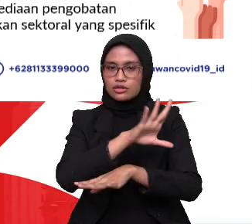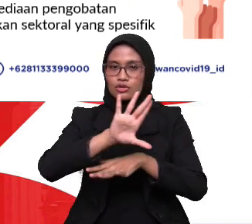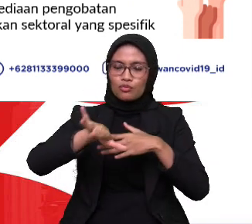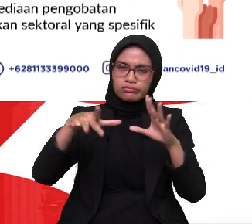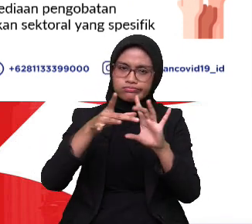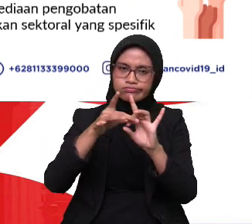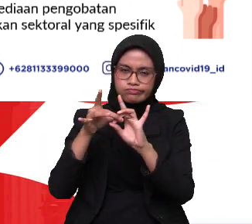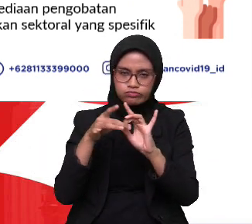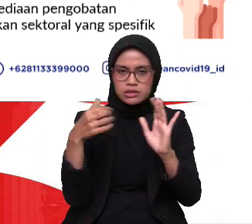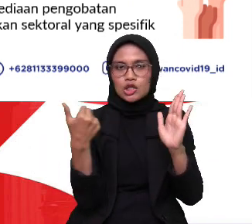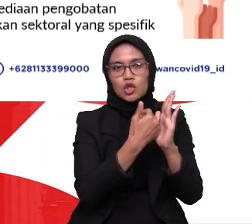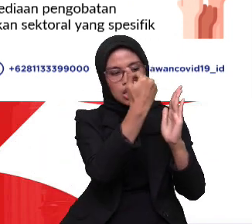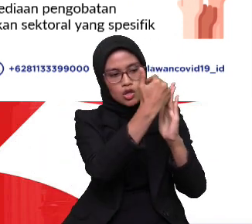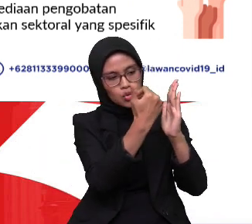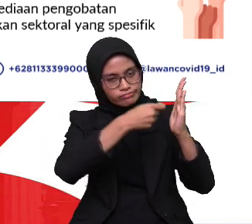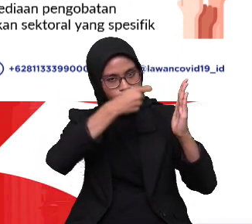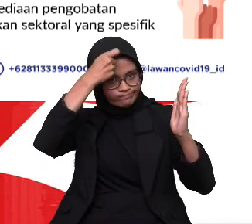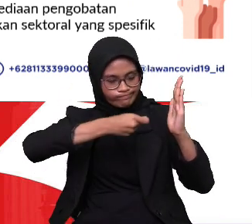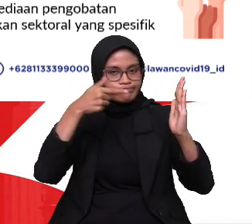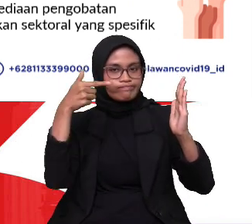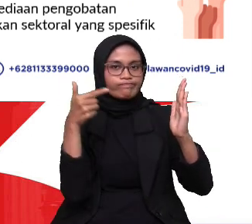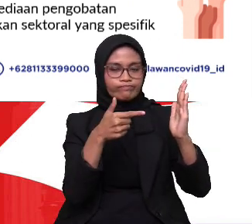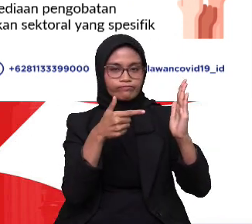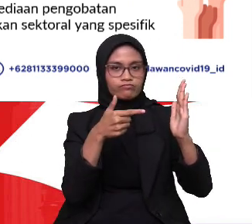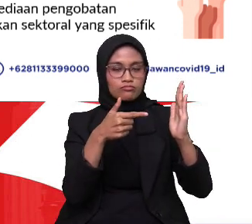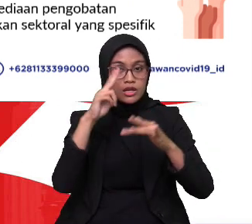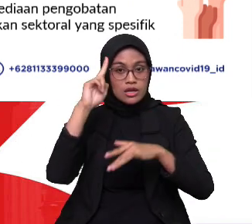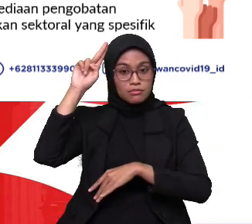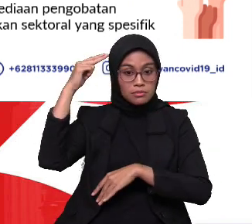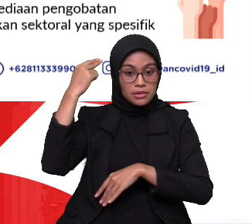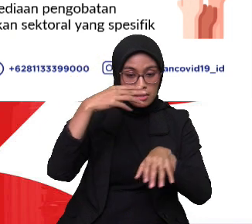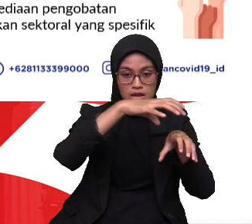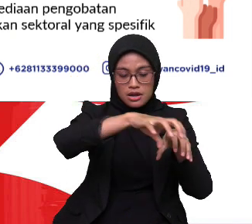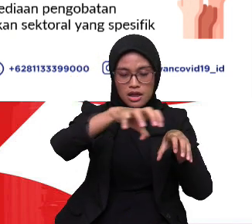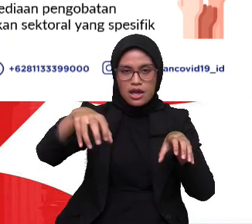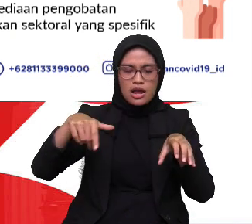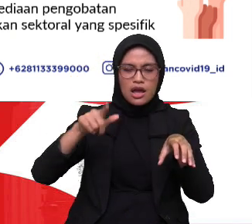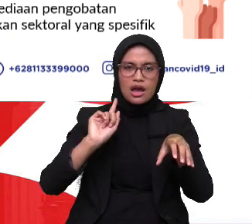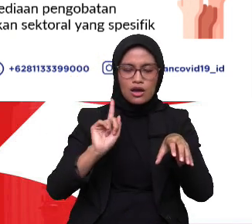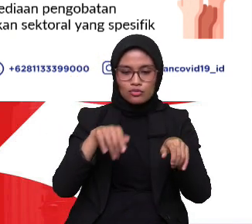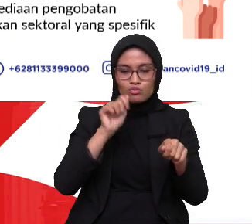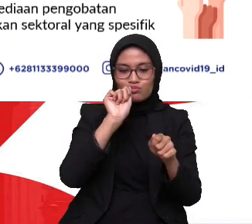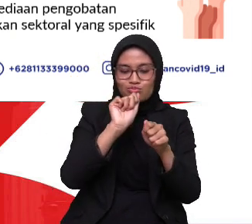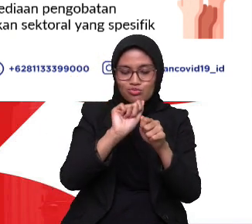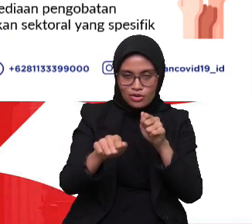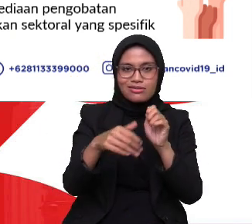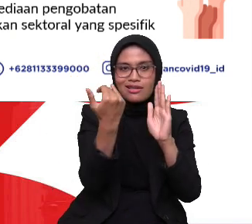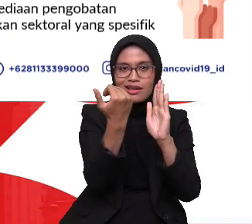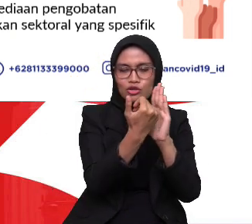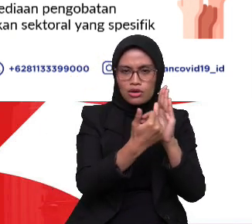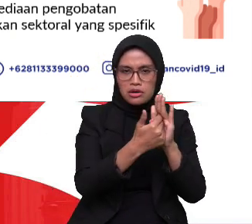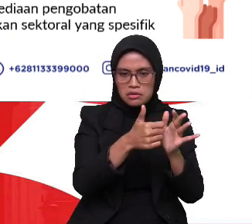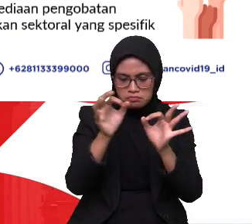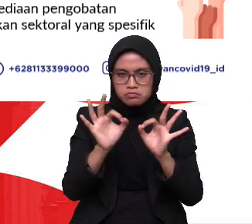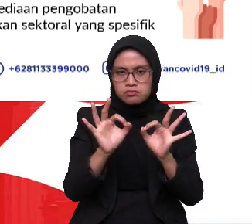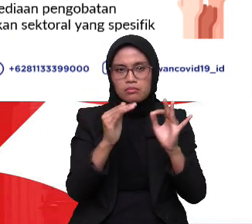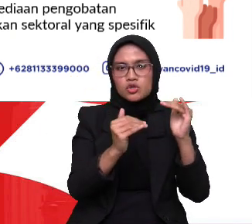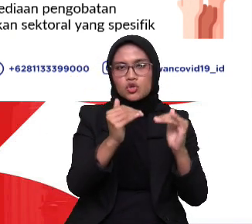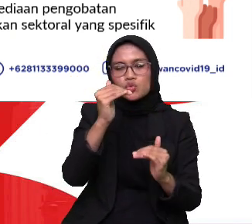pemerintah sampai tingkat daerah wajib membuat kebijakan yang satu narasi dengan apa yang ditetapkan secara nasional